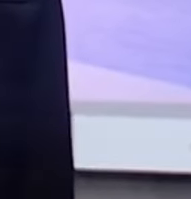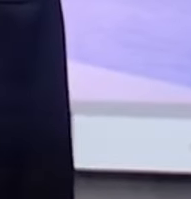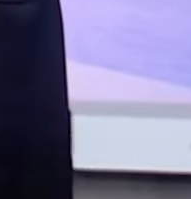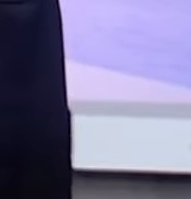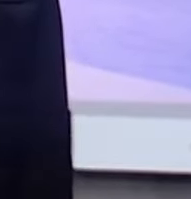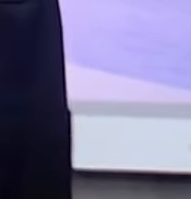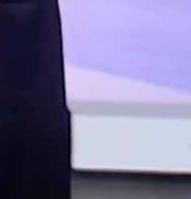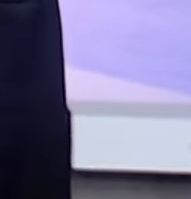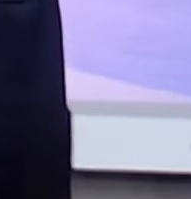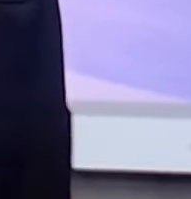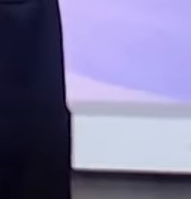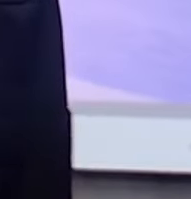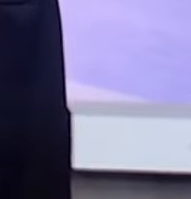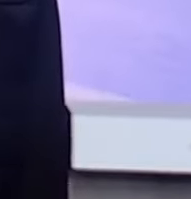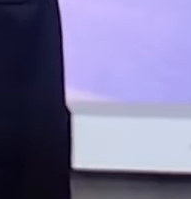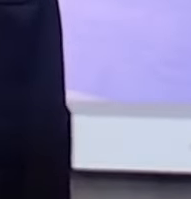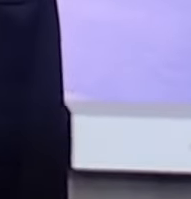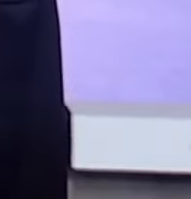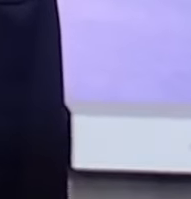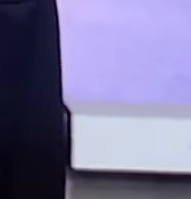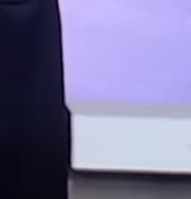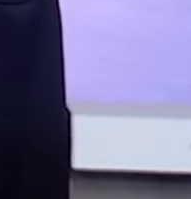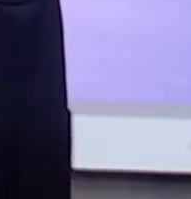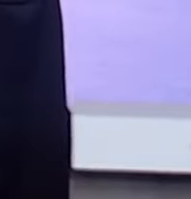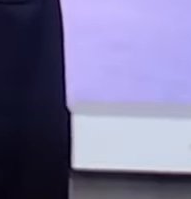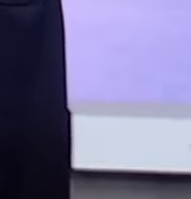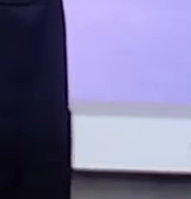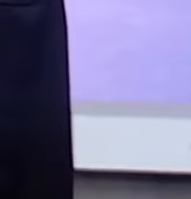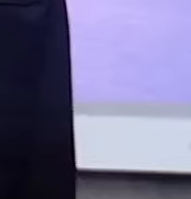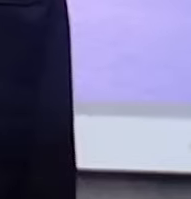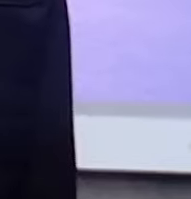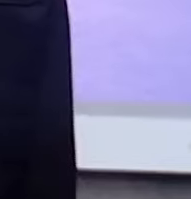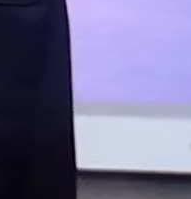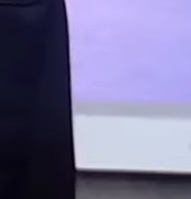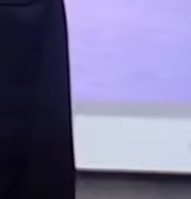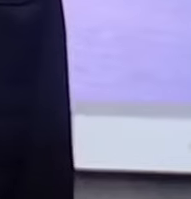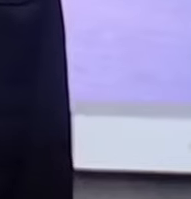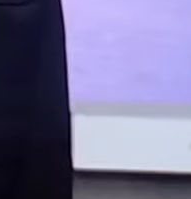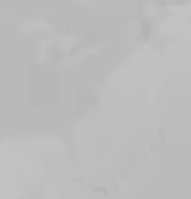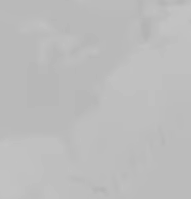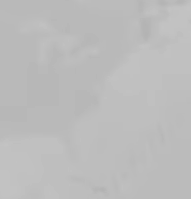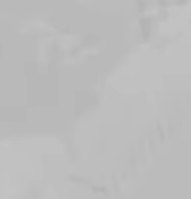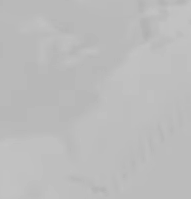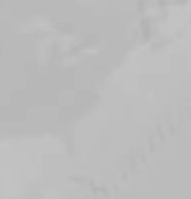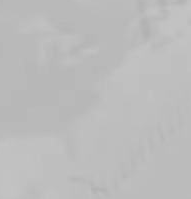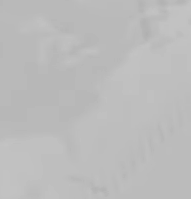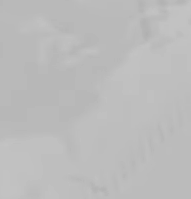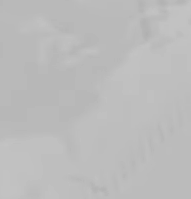samahan niyo kami sa GMA Pinoy TV at sa www.gmanews.tv.